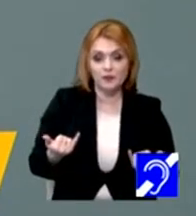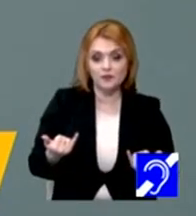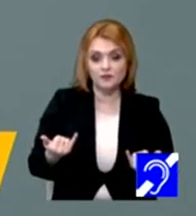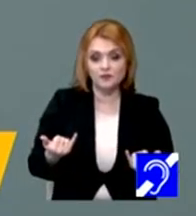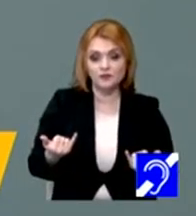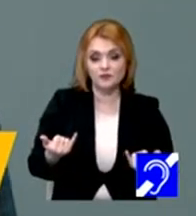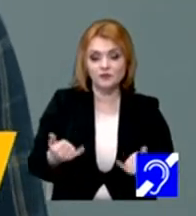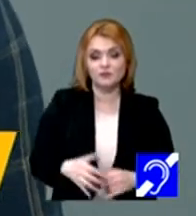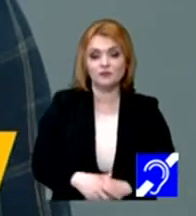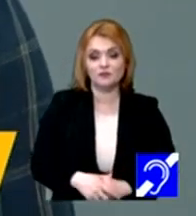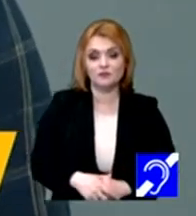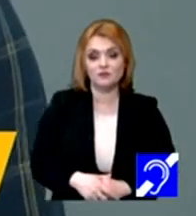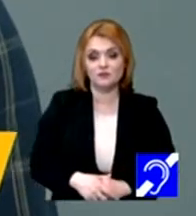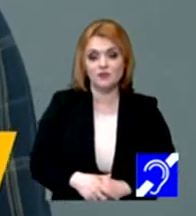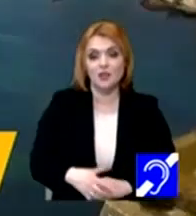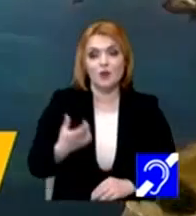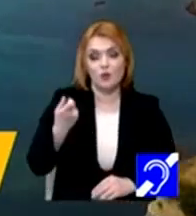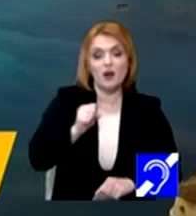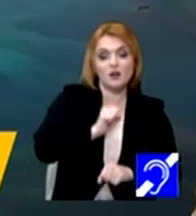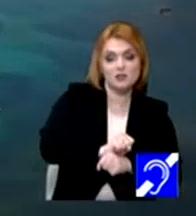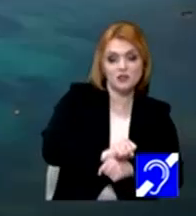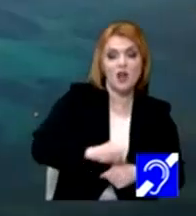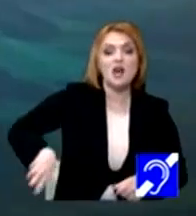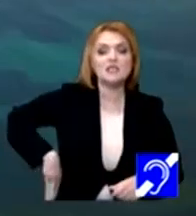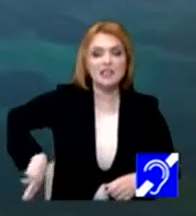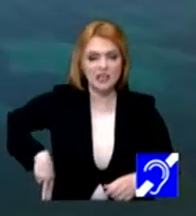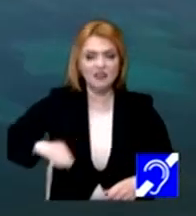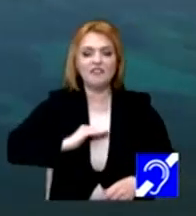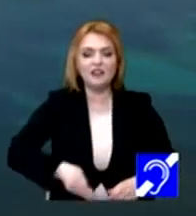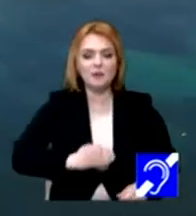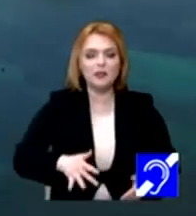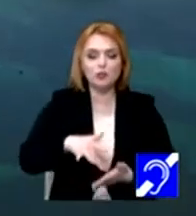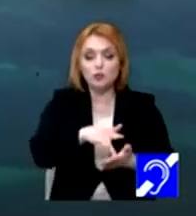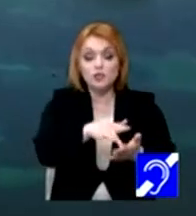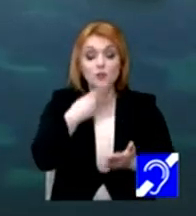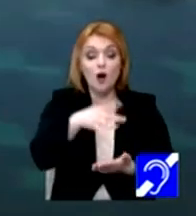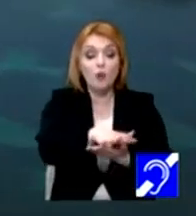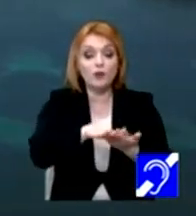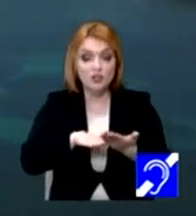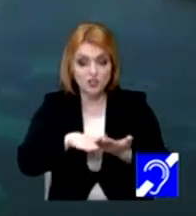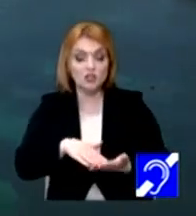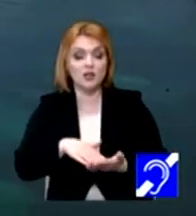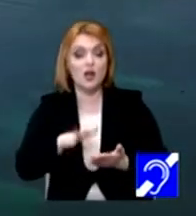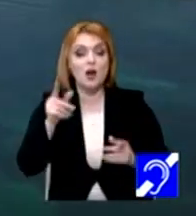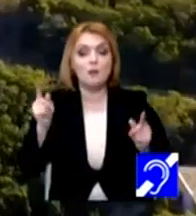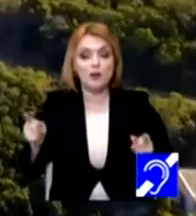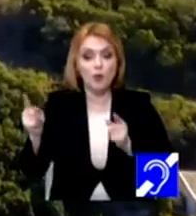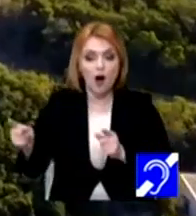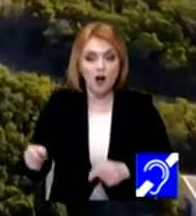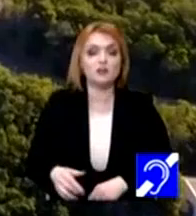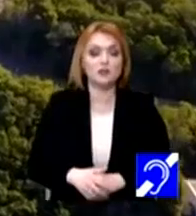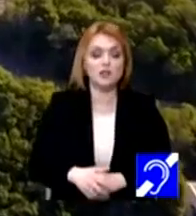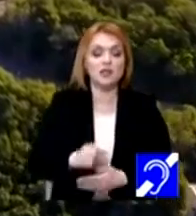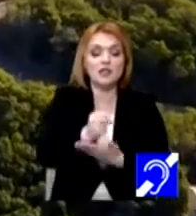acum sunt și ei în repaus. Directorii agențiilor de turism spun că au prelungit între timp perioada de rezervări la prețuri mai mici